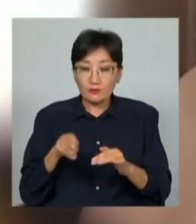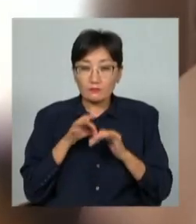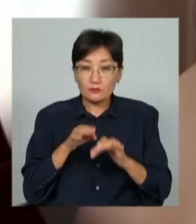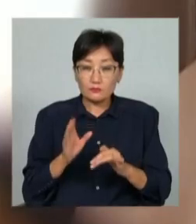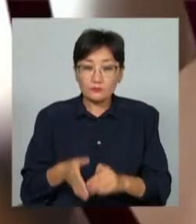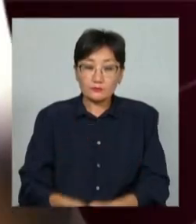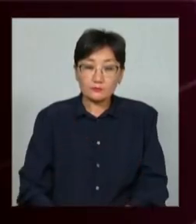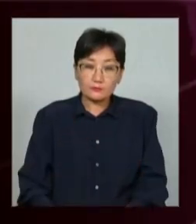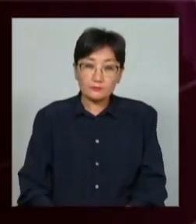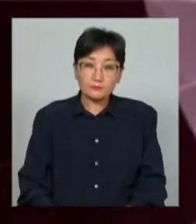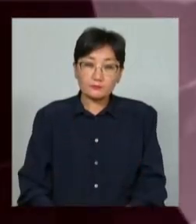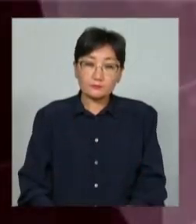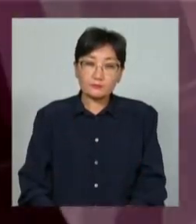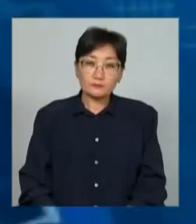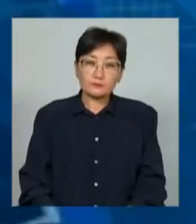өтеді?